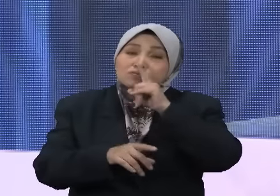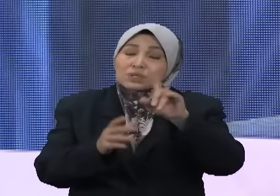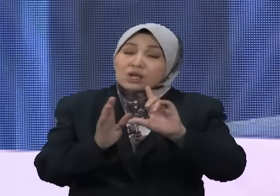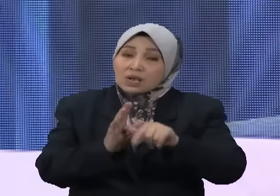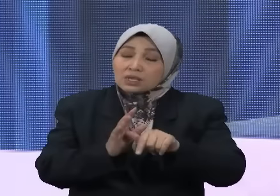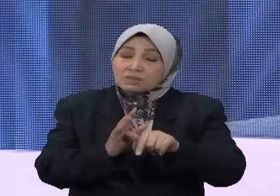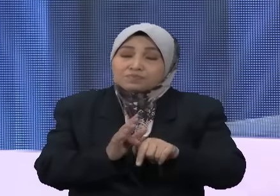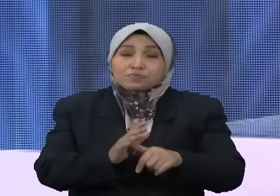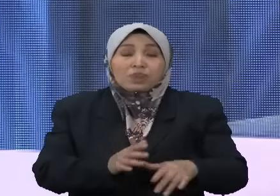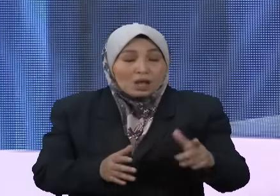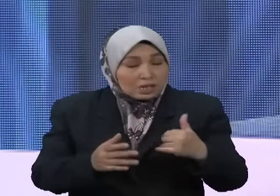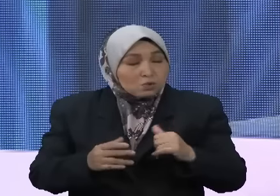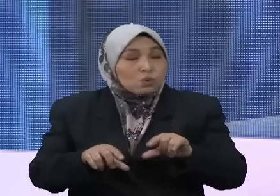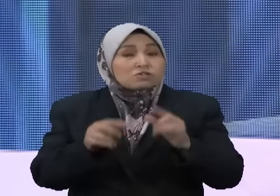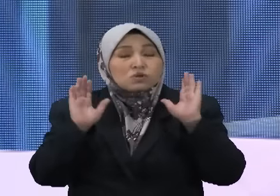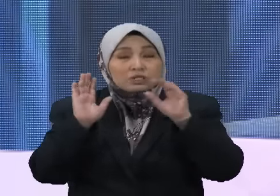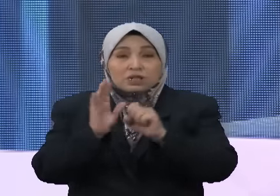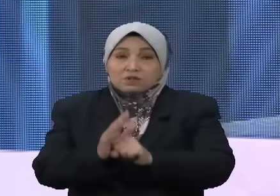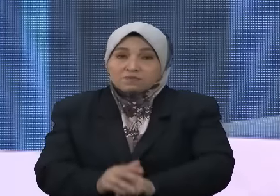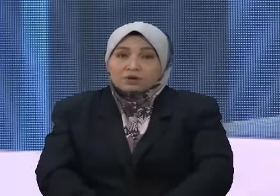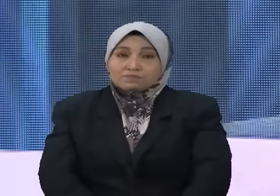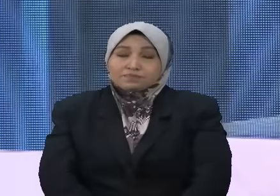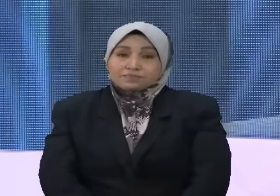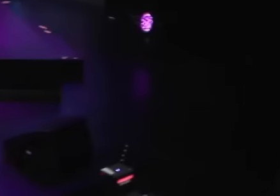My Quran time Quran solat dan infaq